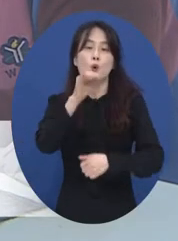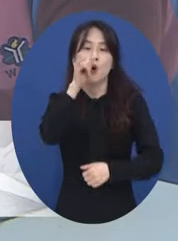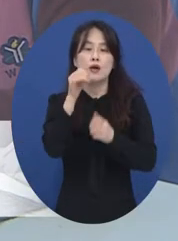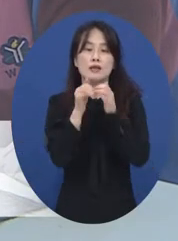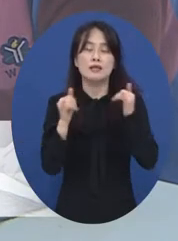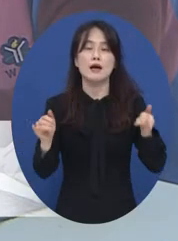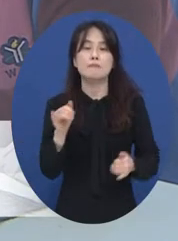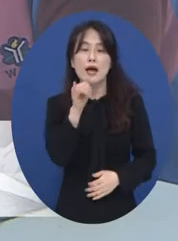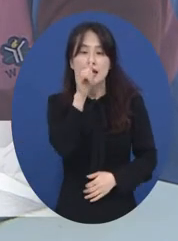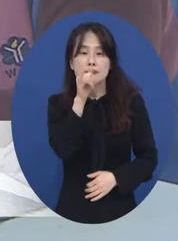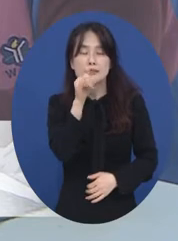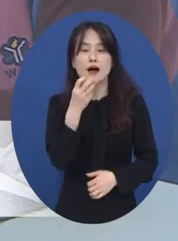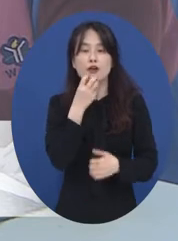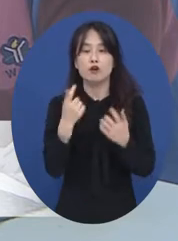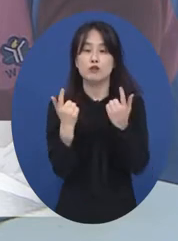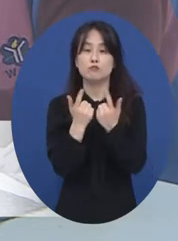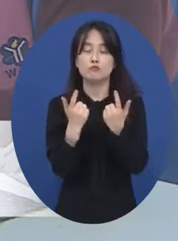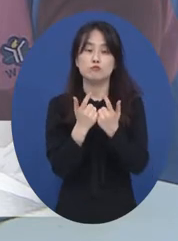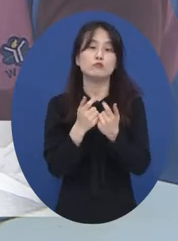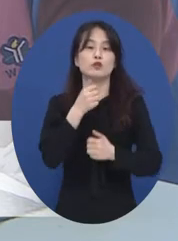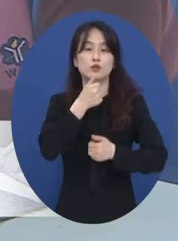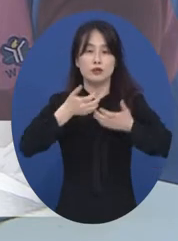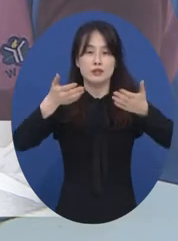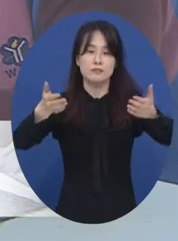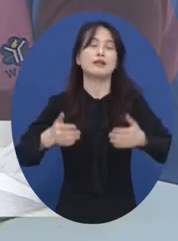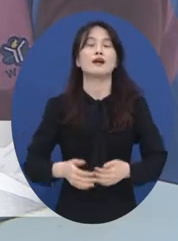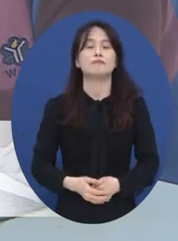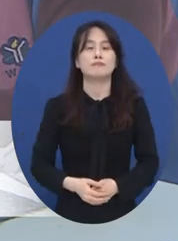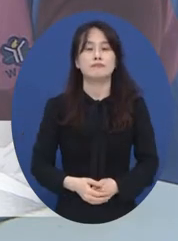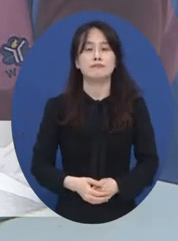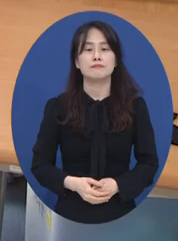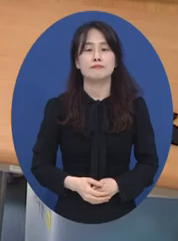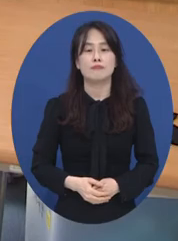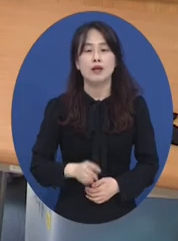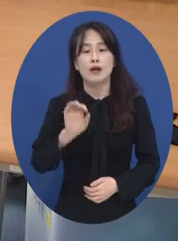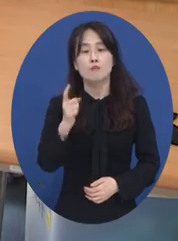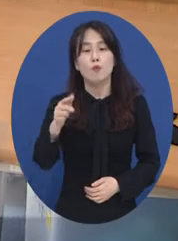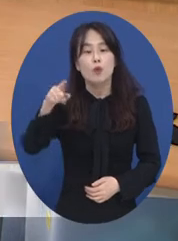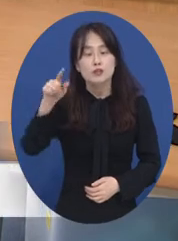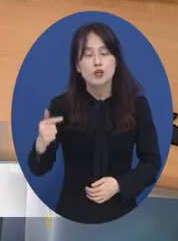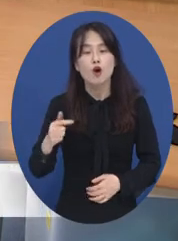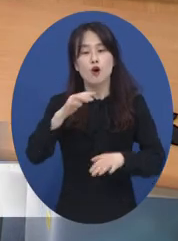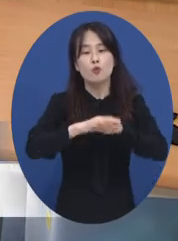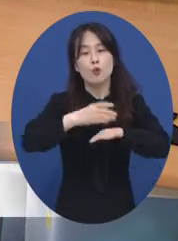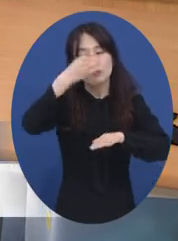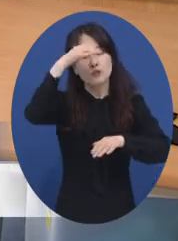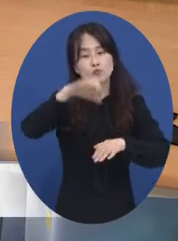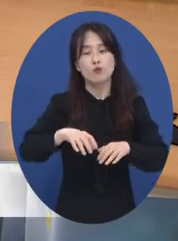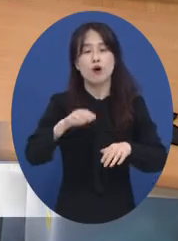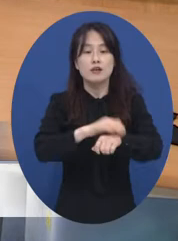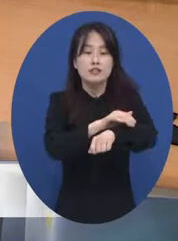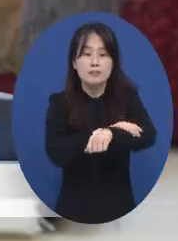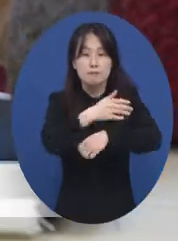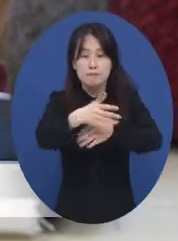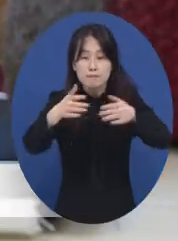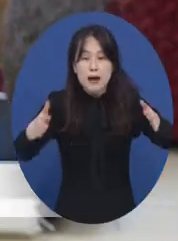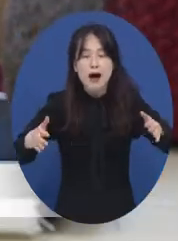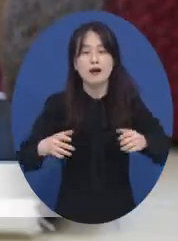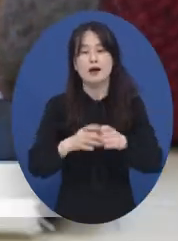나누는 이들이 있습니다 경기북부 김태희 기자의 보도입니다 부천시의 농업기술원 실습실